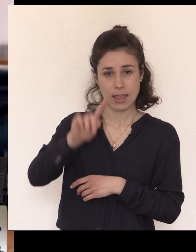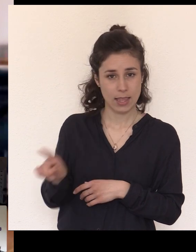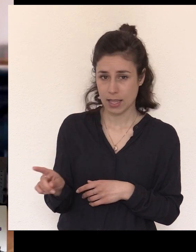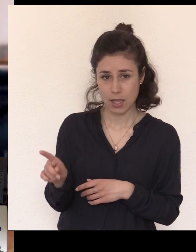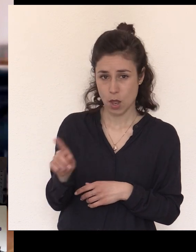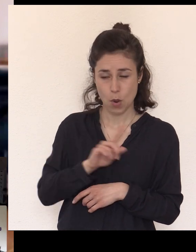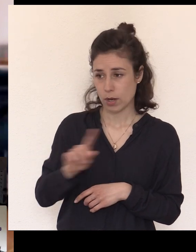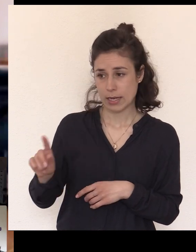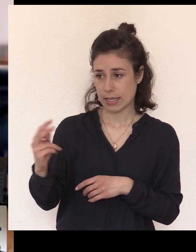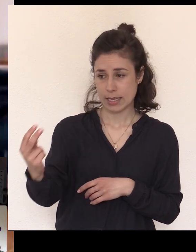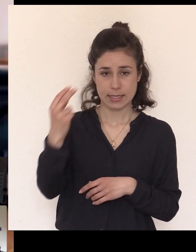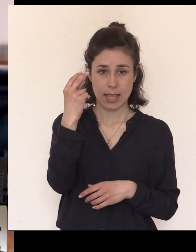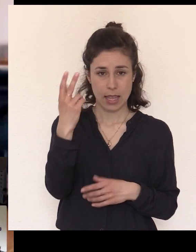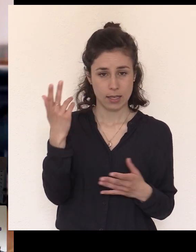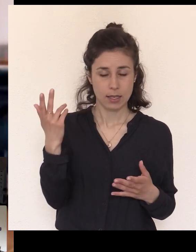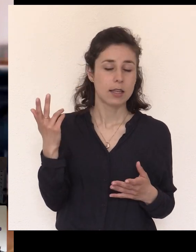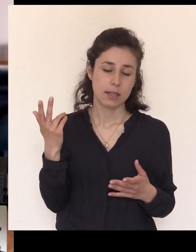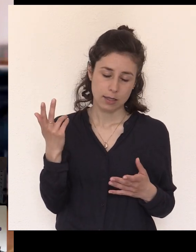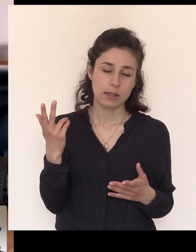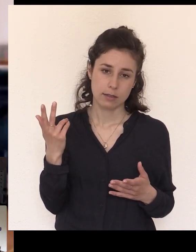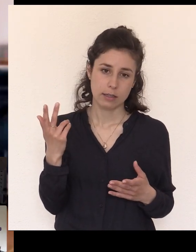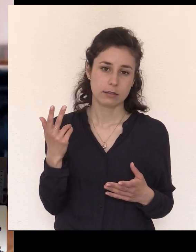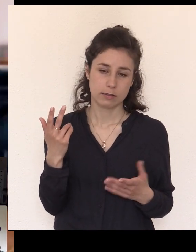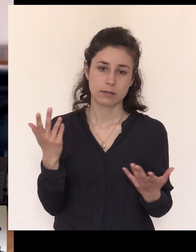mich noch nie gesehen